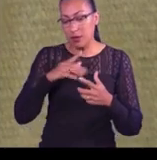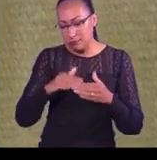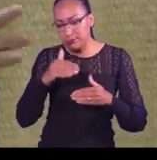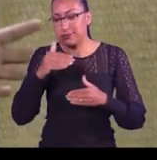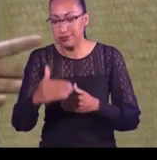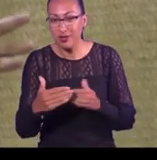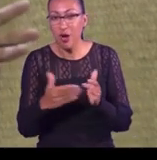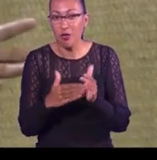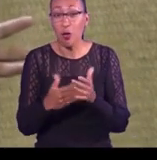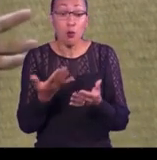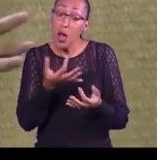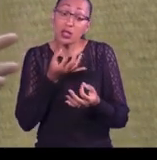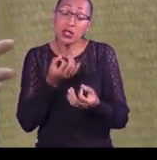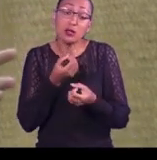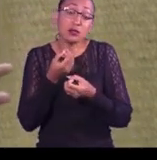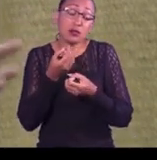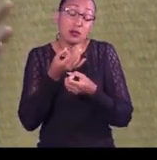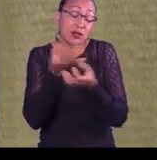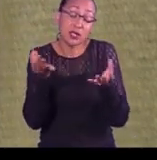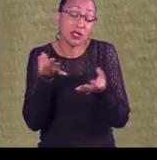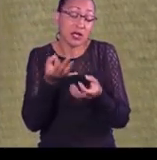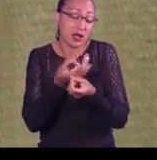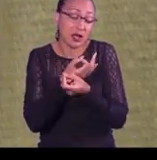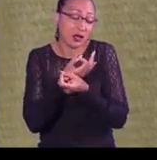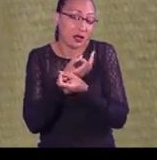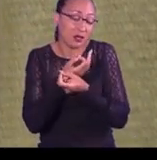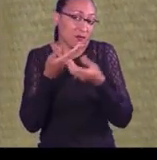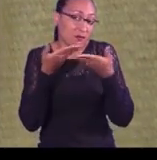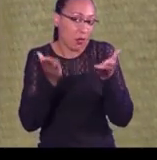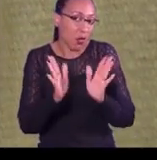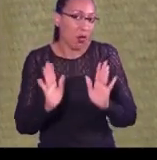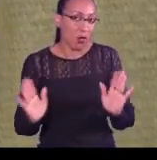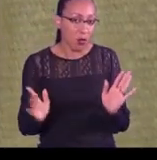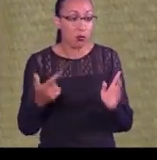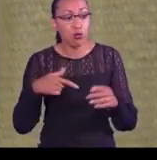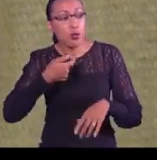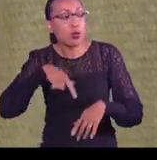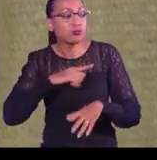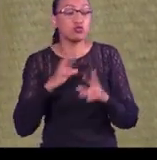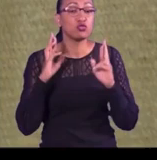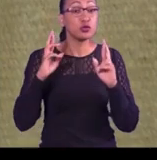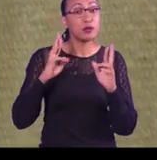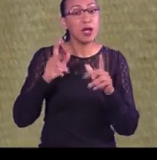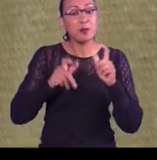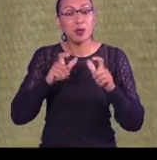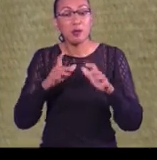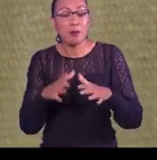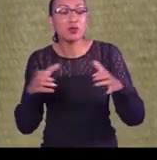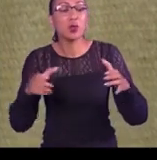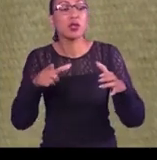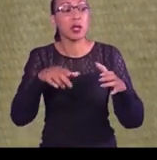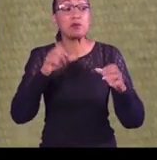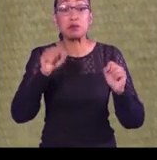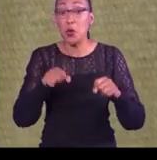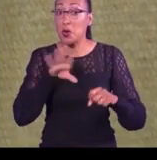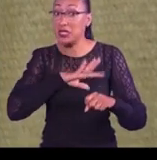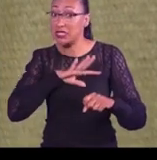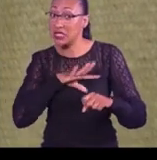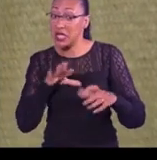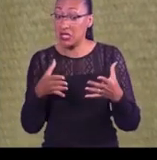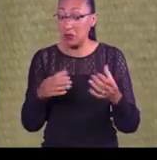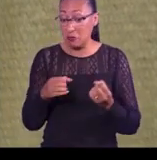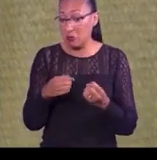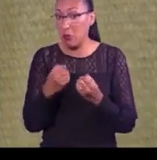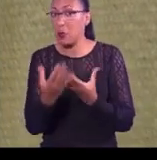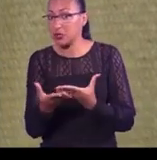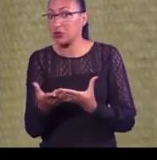Je le dis comme je le pense. Et j'espère qu'avec la majorité, on pourra configurer cette proposition